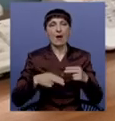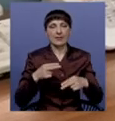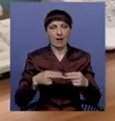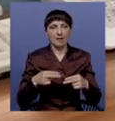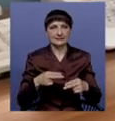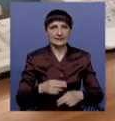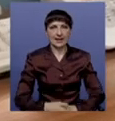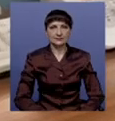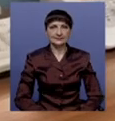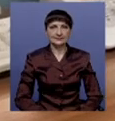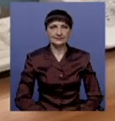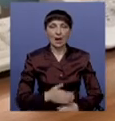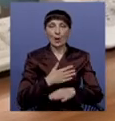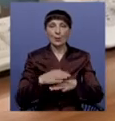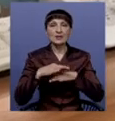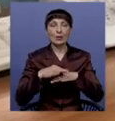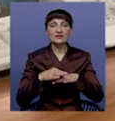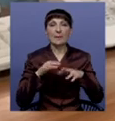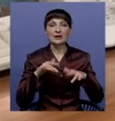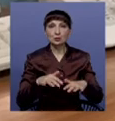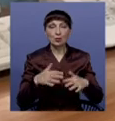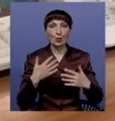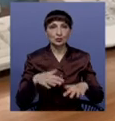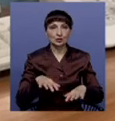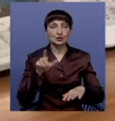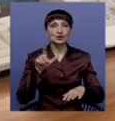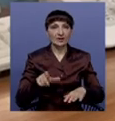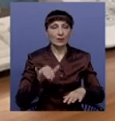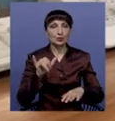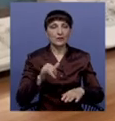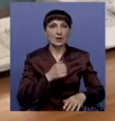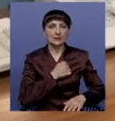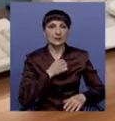клеточных вен. После проведенной процедуры нарушение ритма сердца полностью восстановлено.